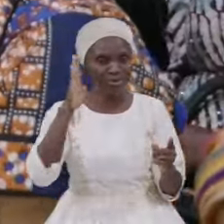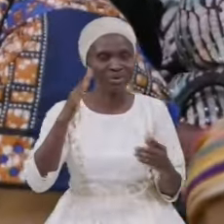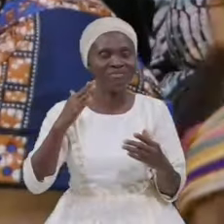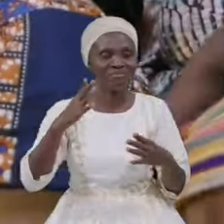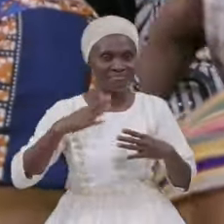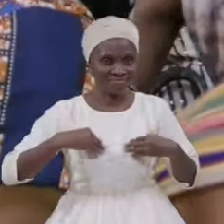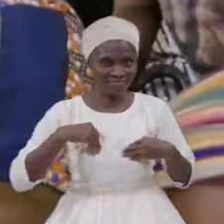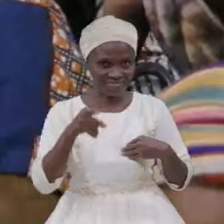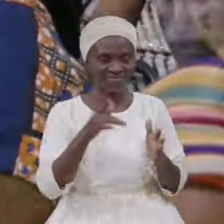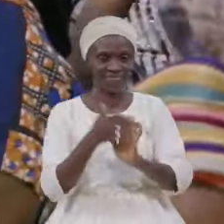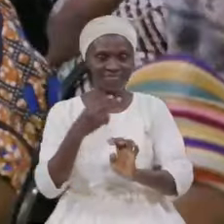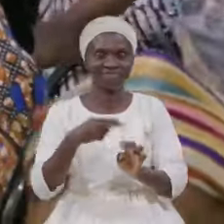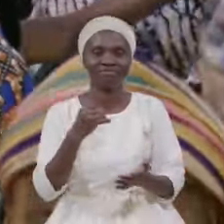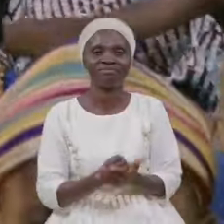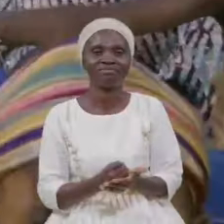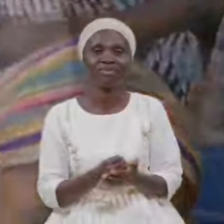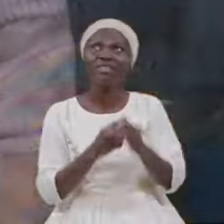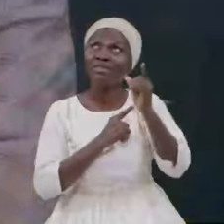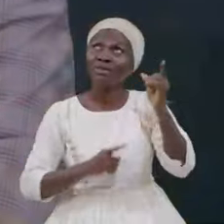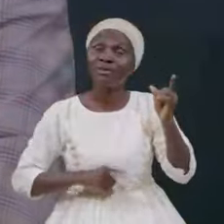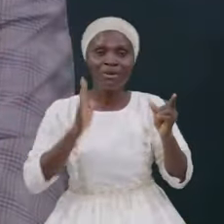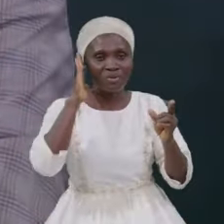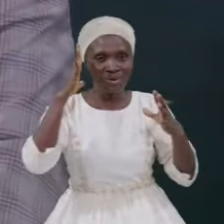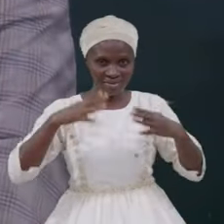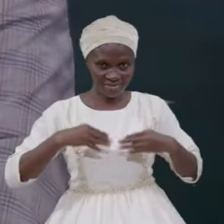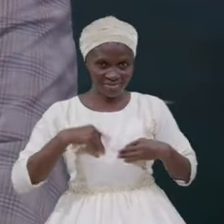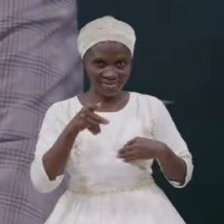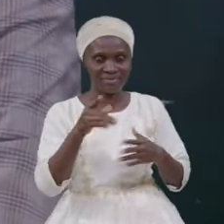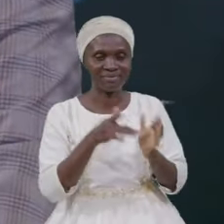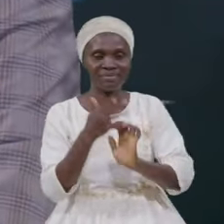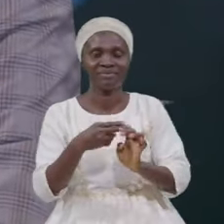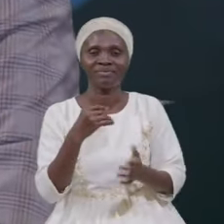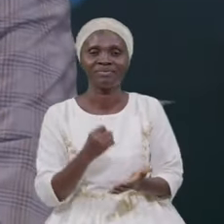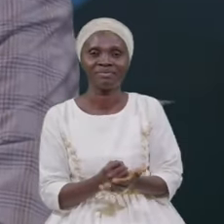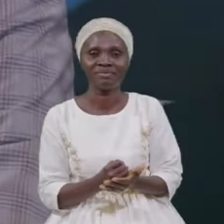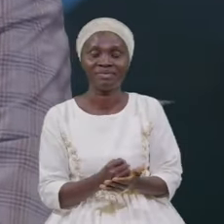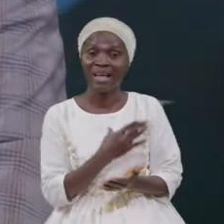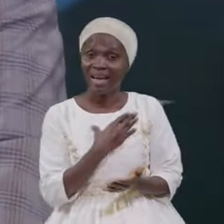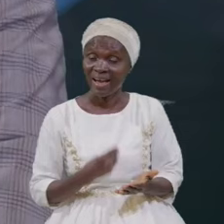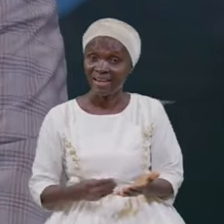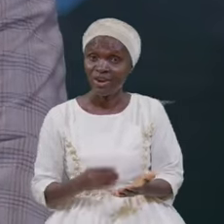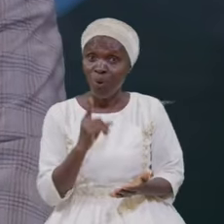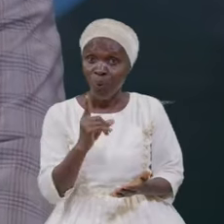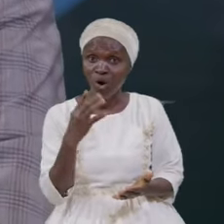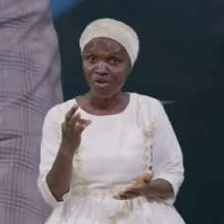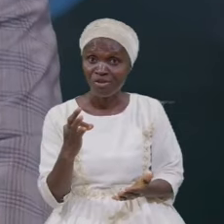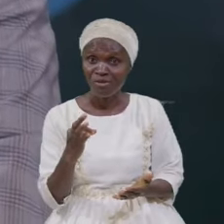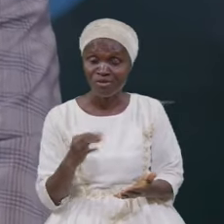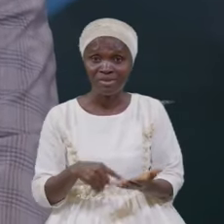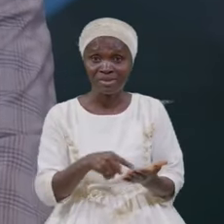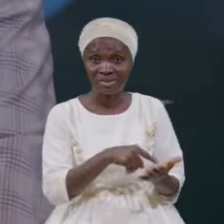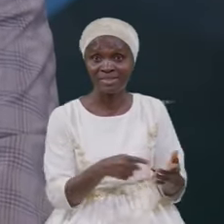Seigneur va te recevoir. Et un de ces jours, quand le jour de résurrection